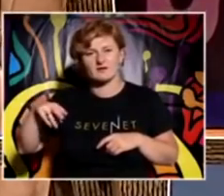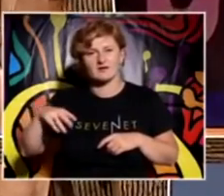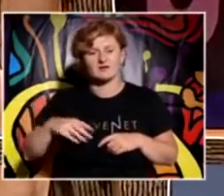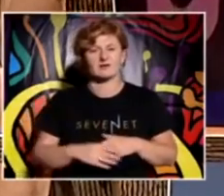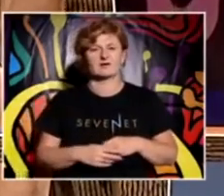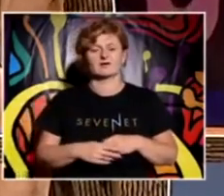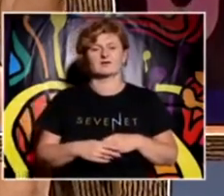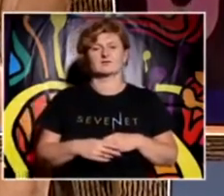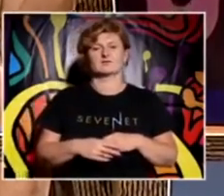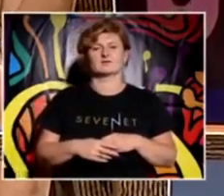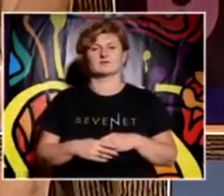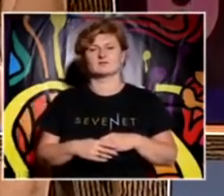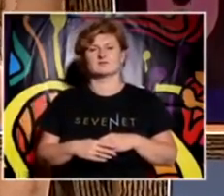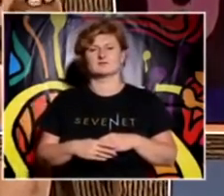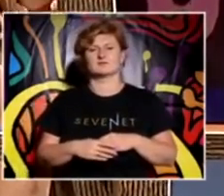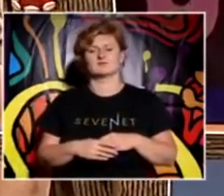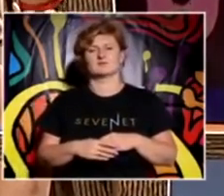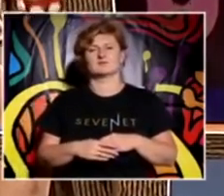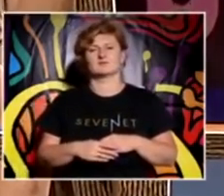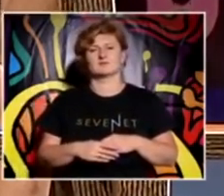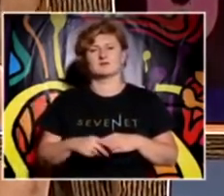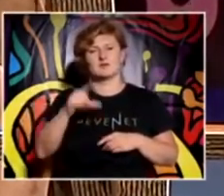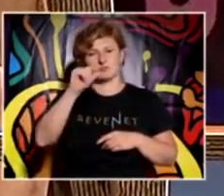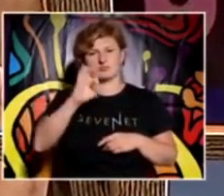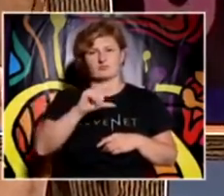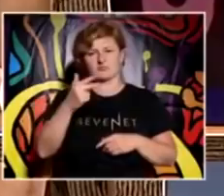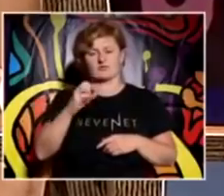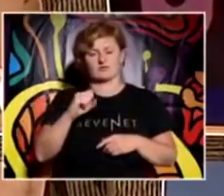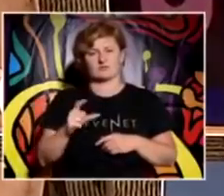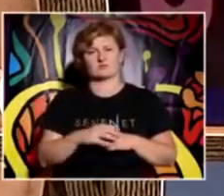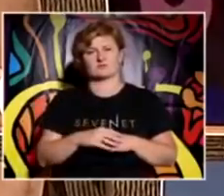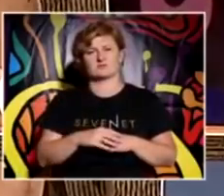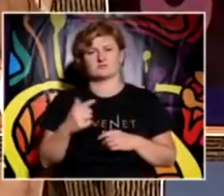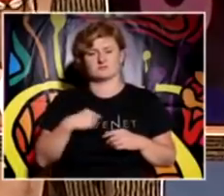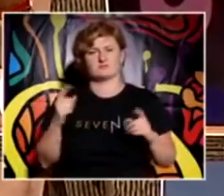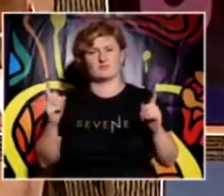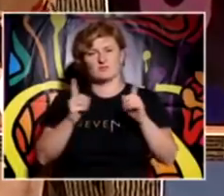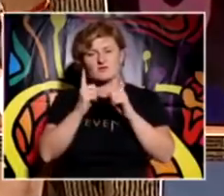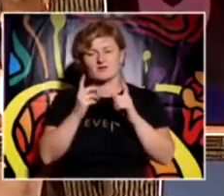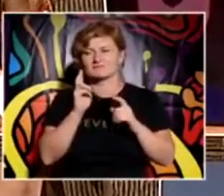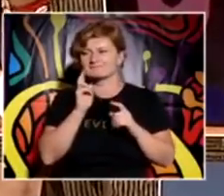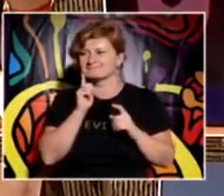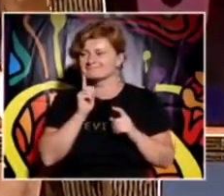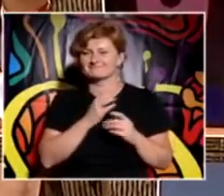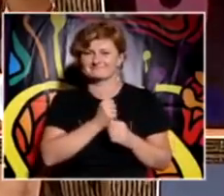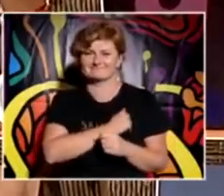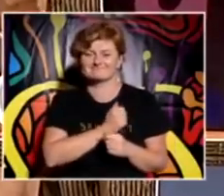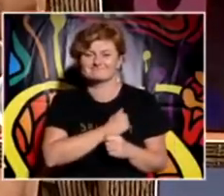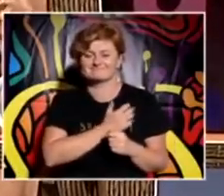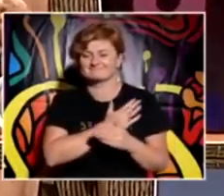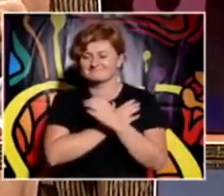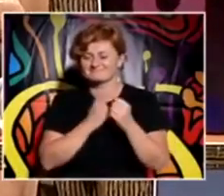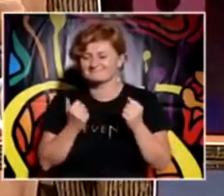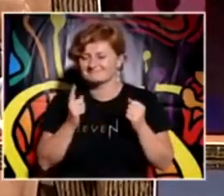takiej niesamowitej gościnności na Islandii, to my spotkaliśmy z taką samą niesamowitą gościnność w Norwegii praktycznie na